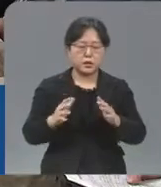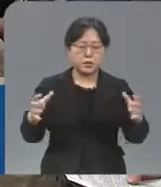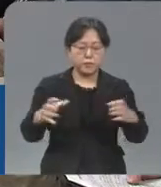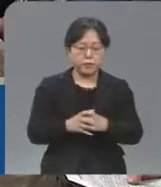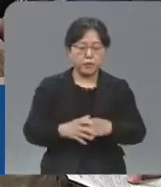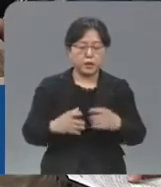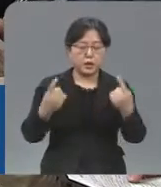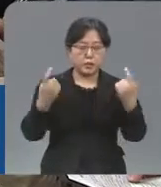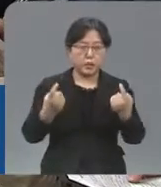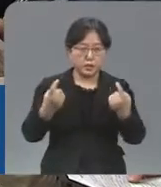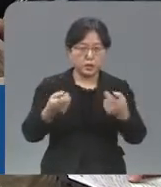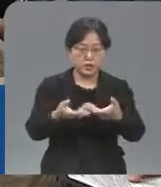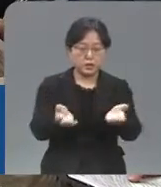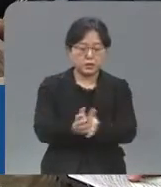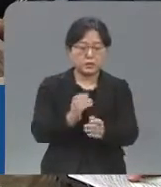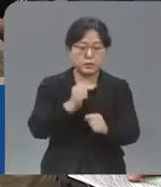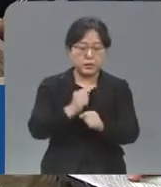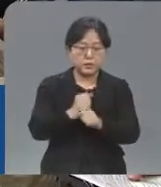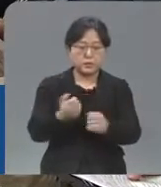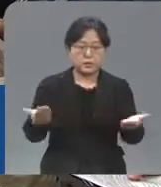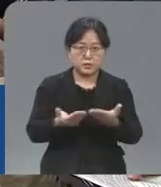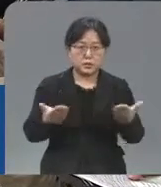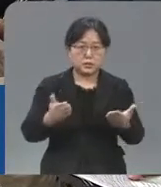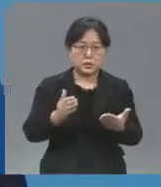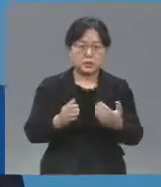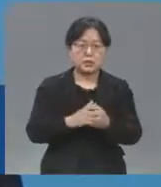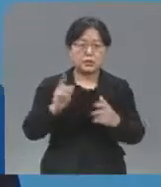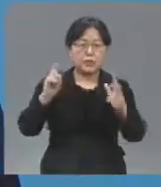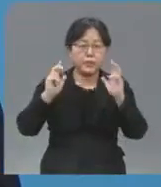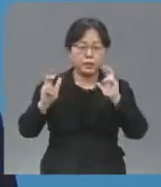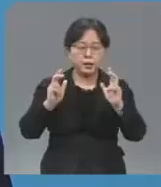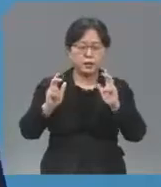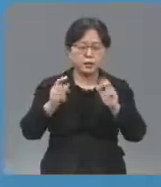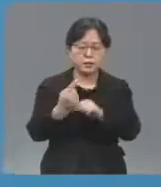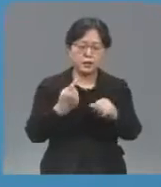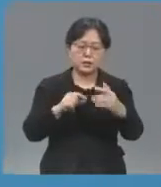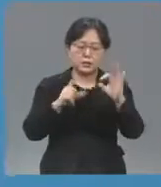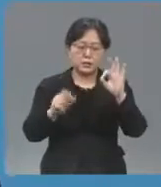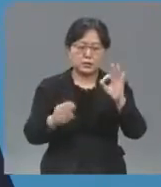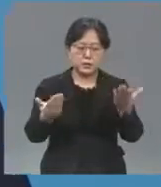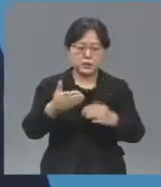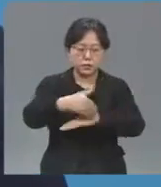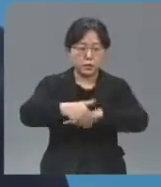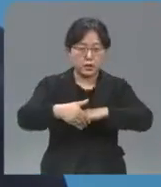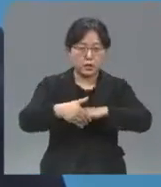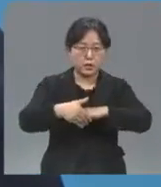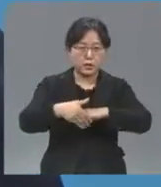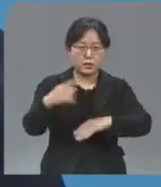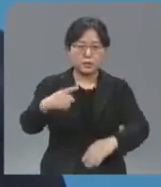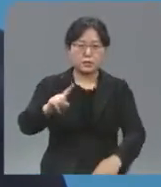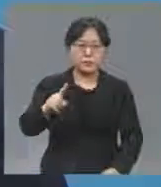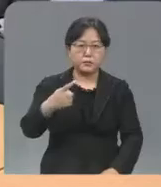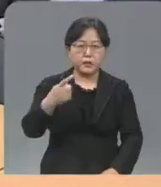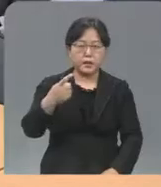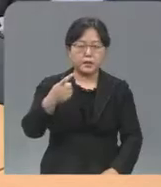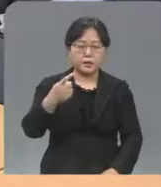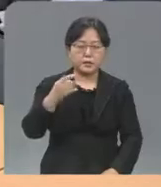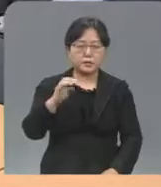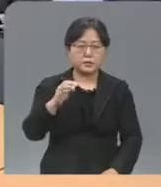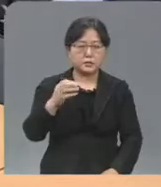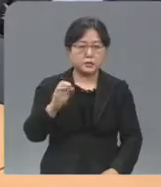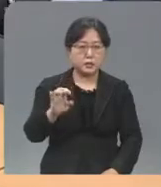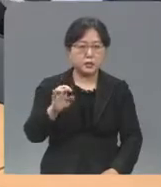복합 해양 리조트를 개발하는 사업으로 미래 에셋은 지난해 10월 사업 계획에 1184실